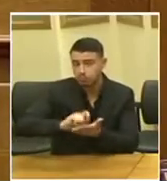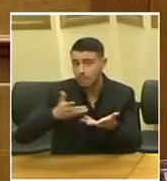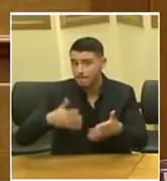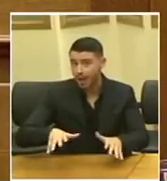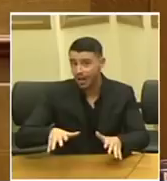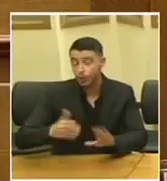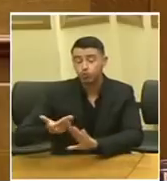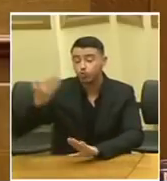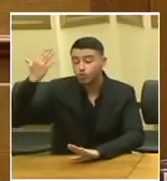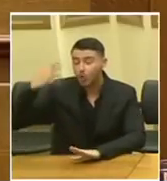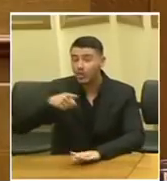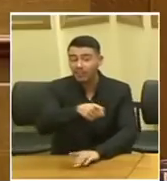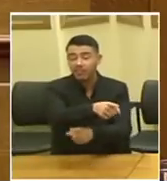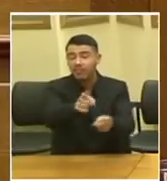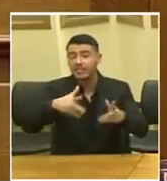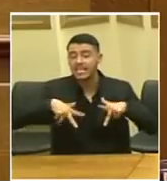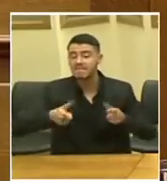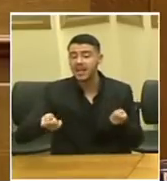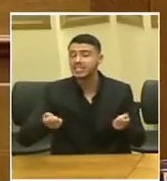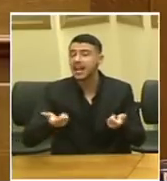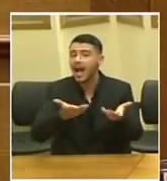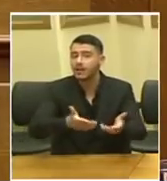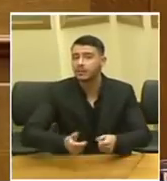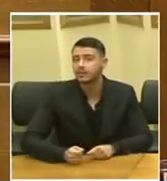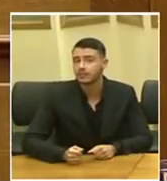τι κάνατε, τι είπατε? Ναι. Το